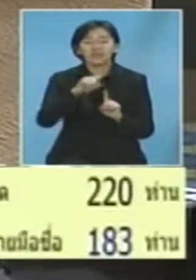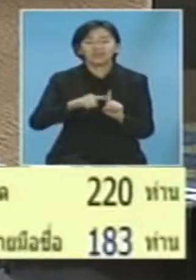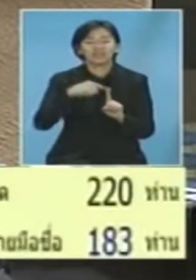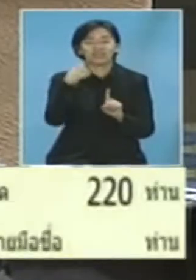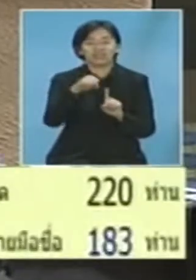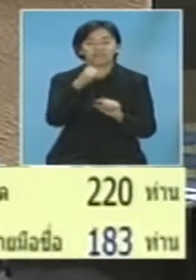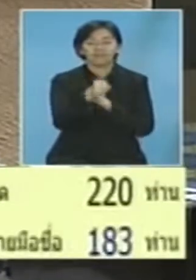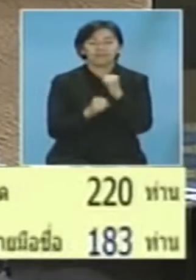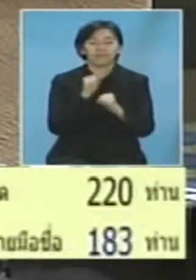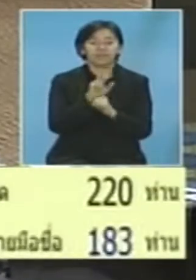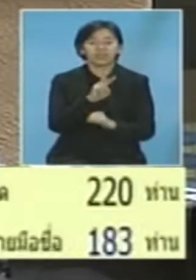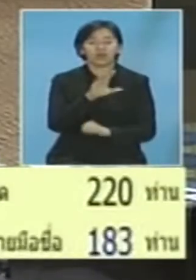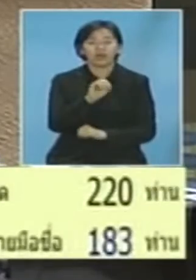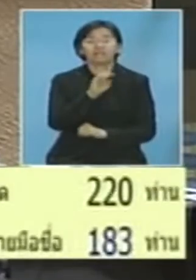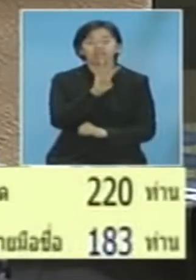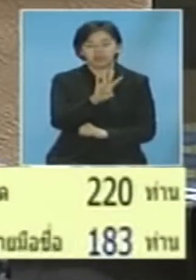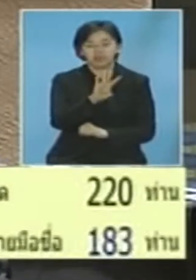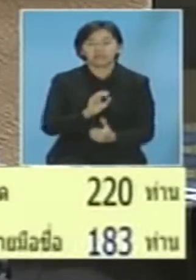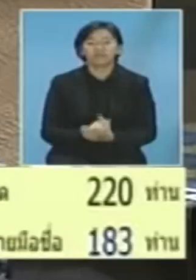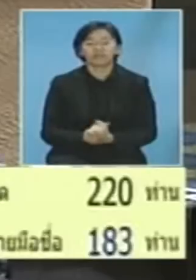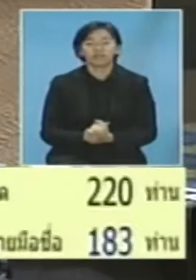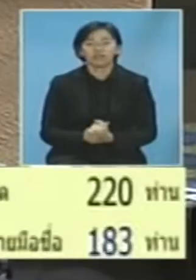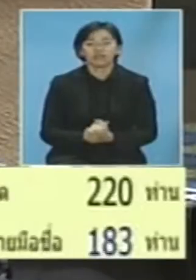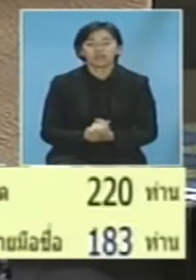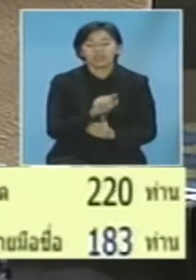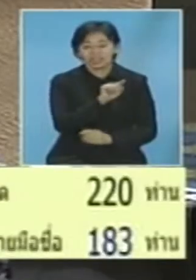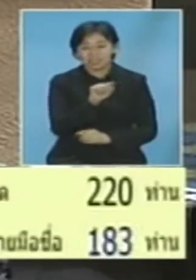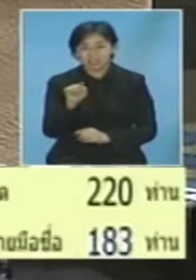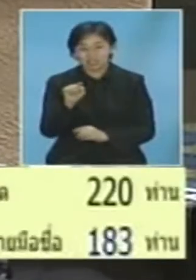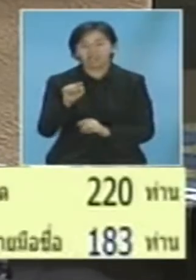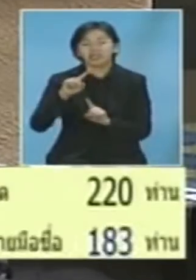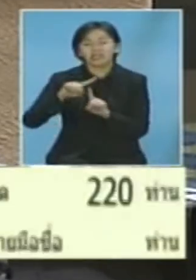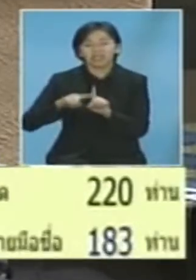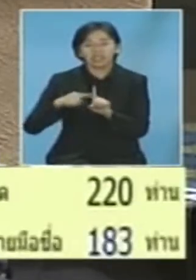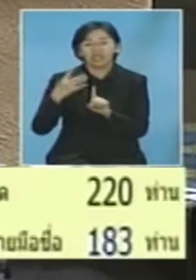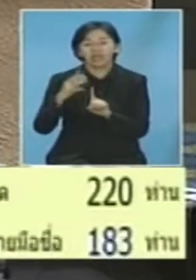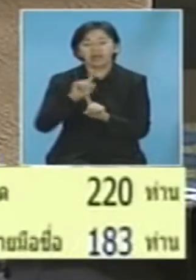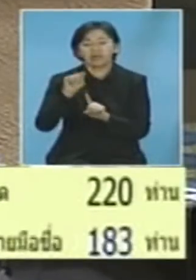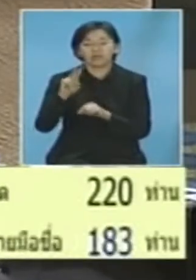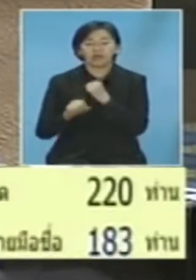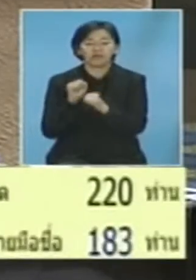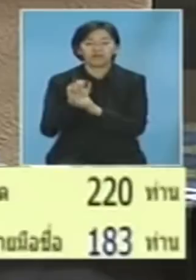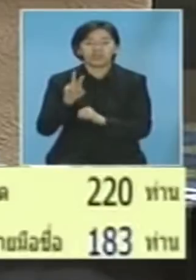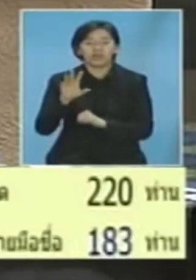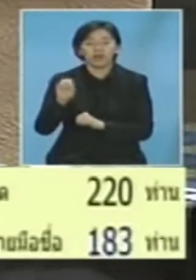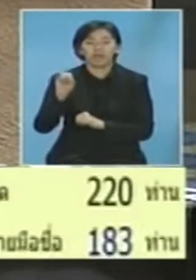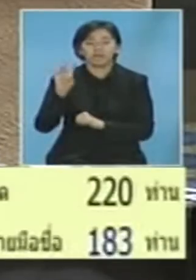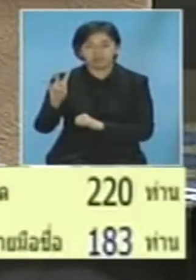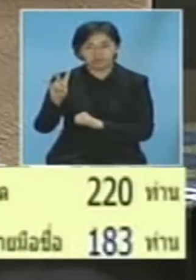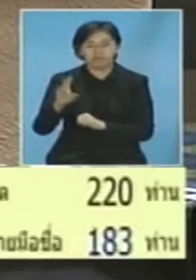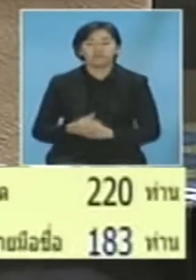คม2554ถึงณวันที่22พฤษภาคม